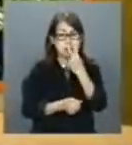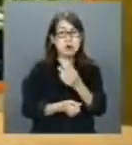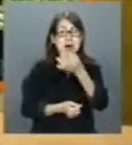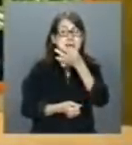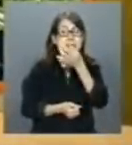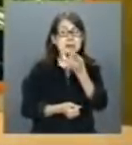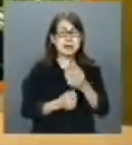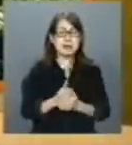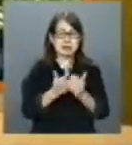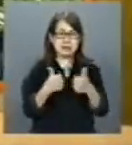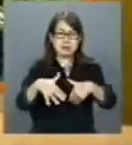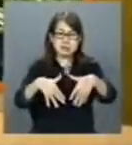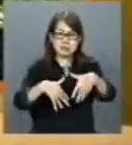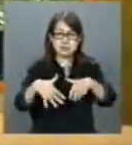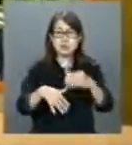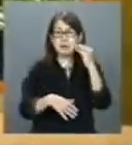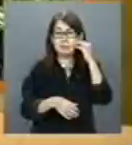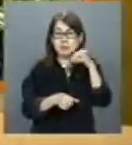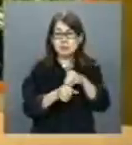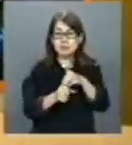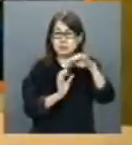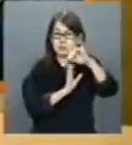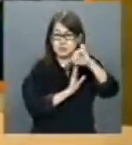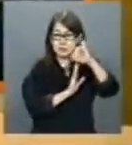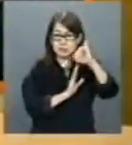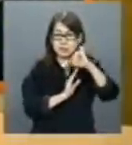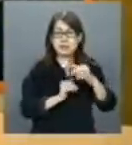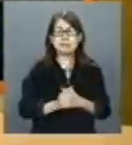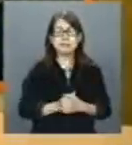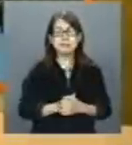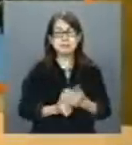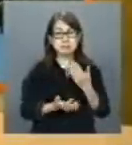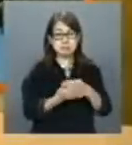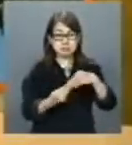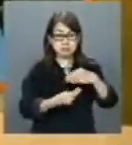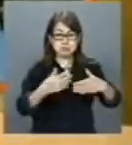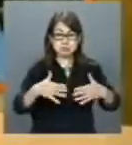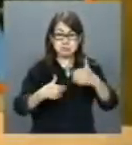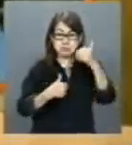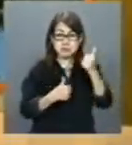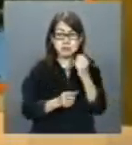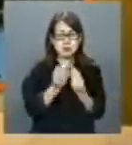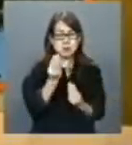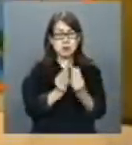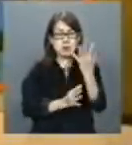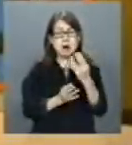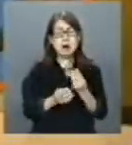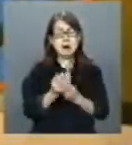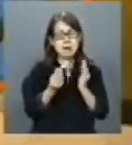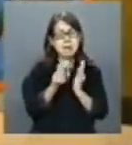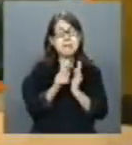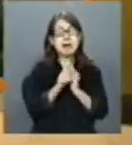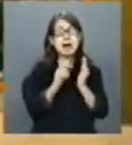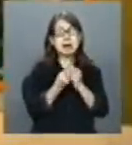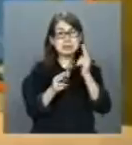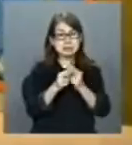าวบ้านโป่งกลุ่มอำเภอดอยสะเก็ดจังหวัดเชียงใหม่นะครับกำลังมีรายได้ดีจากการเพาะปลูกผักหวานป่าและที่สำคัญสามารถปลูก